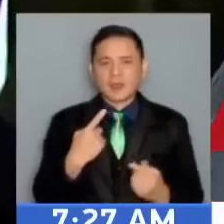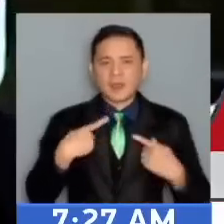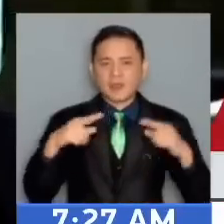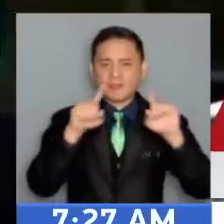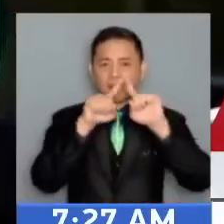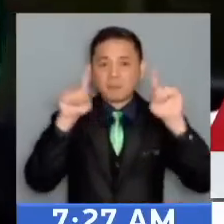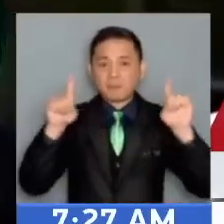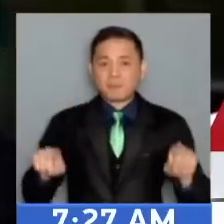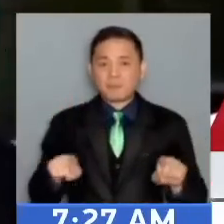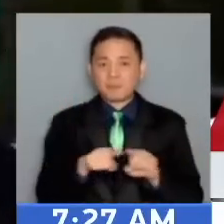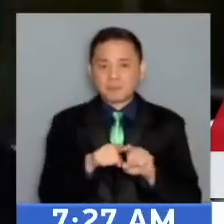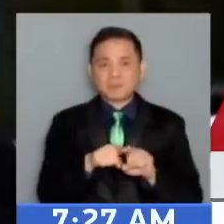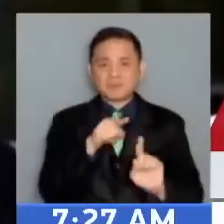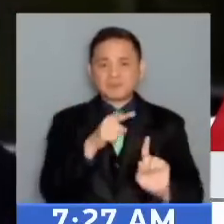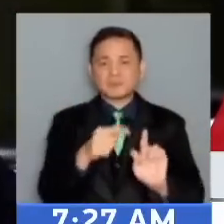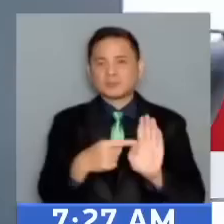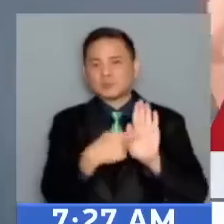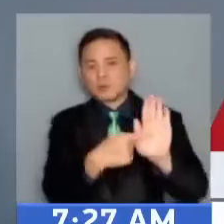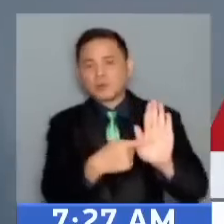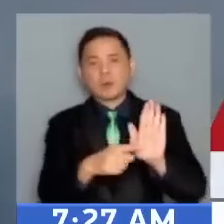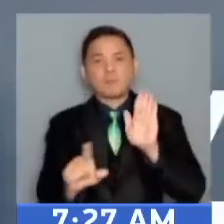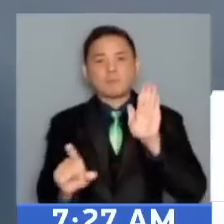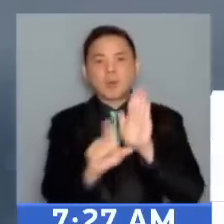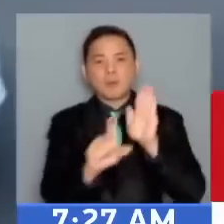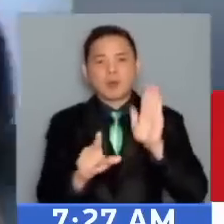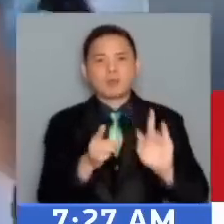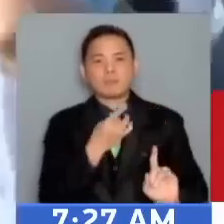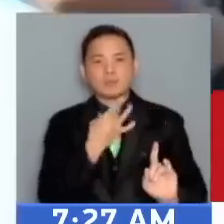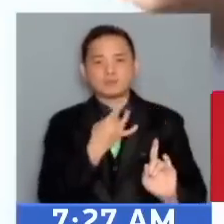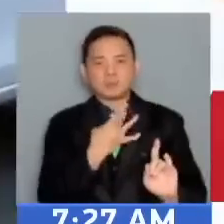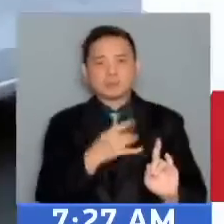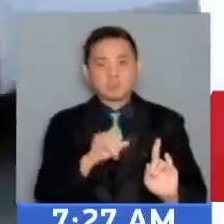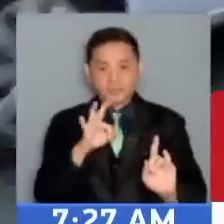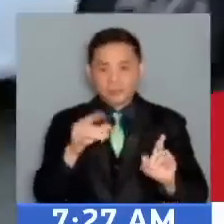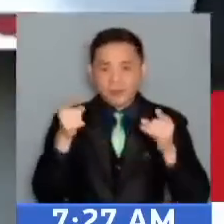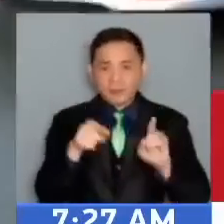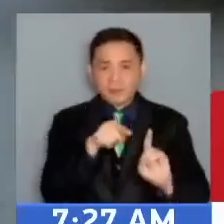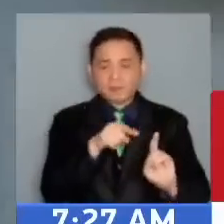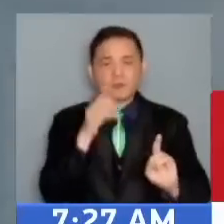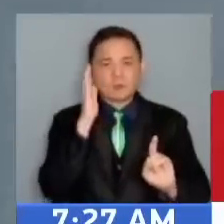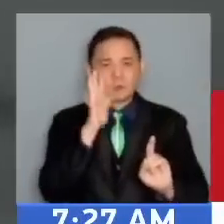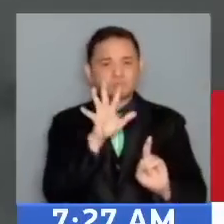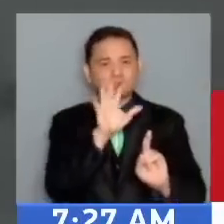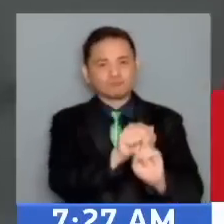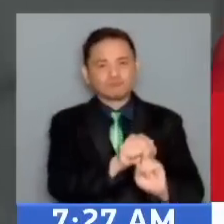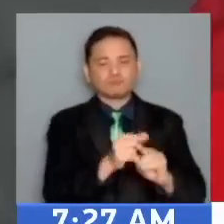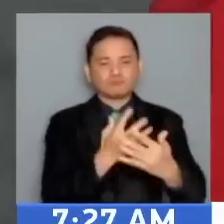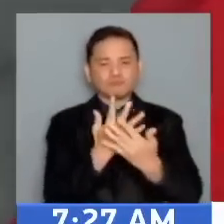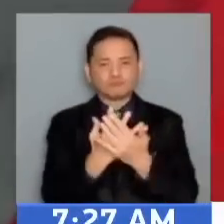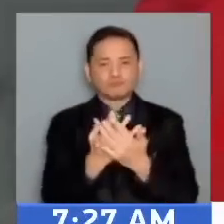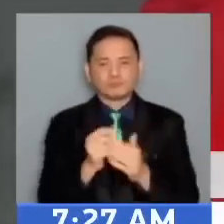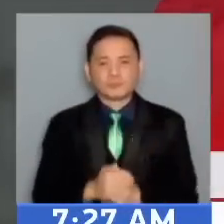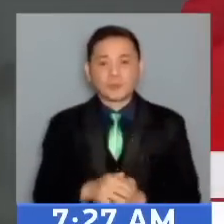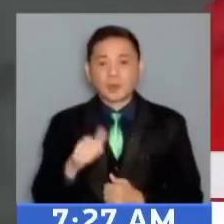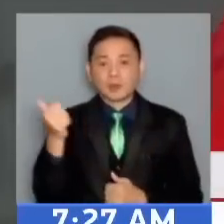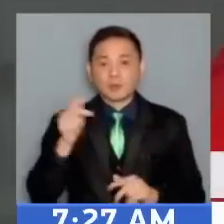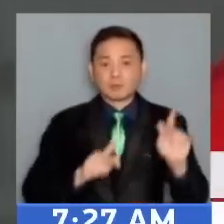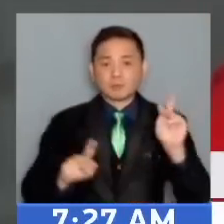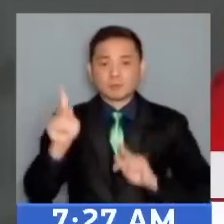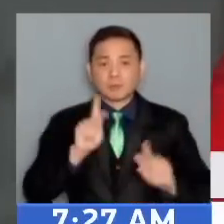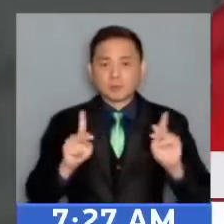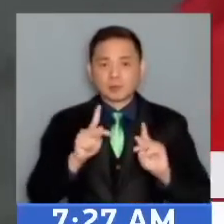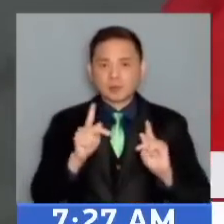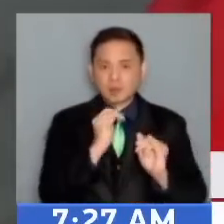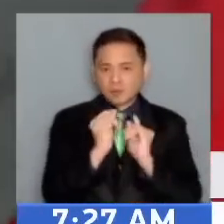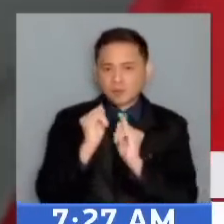kami. Bawal ang bastos. May kulong. Sabi naman ng mga nakausap naming pasahero, sa akin, favor naman sa